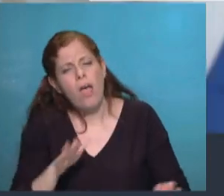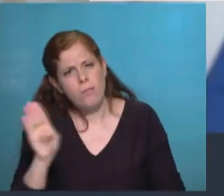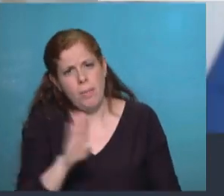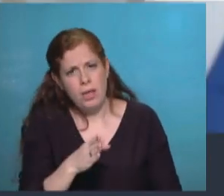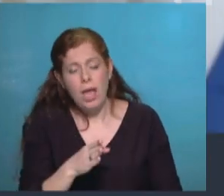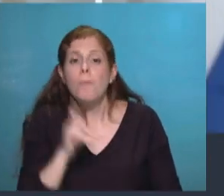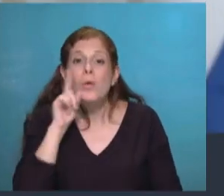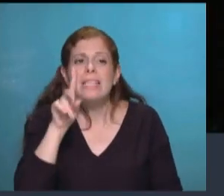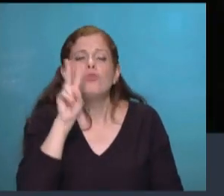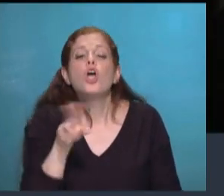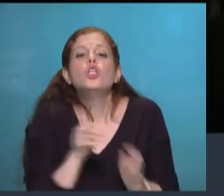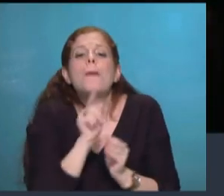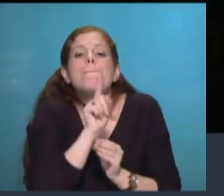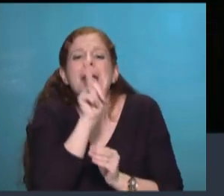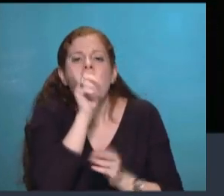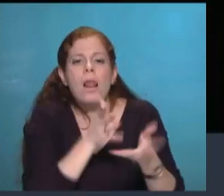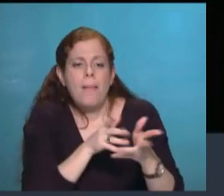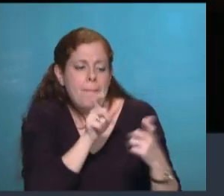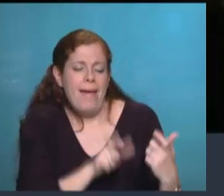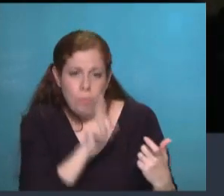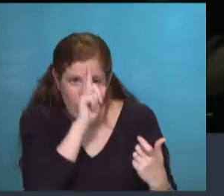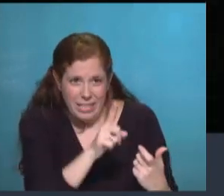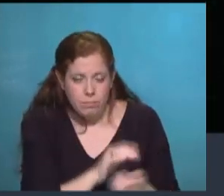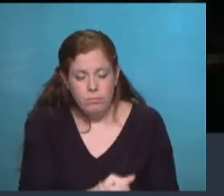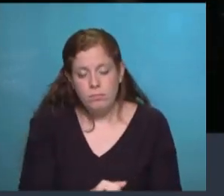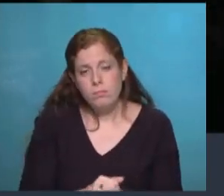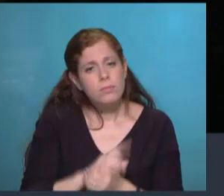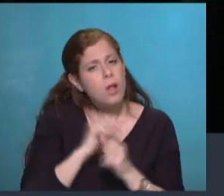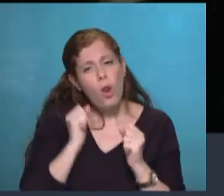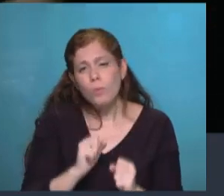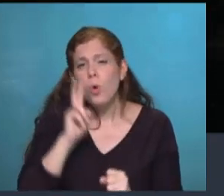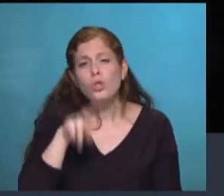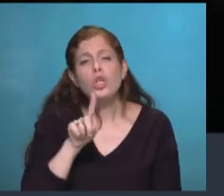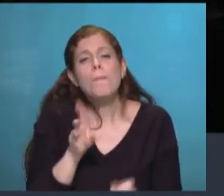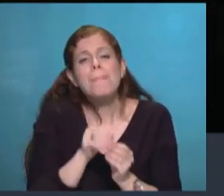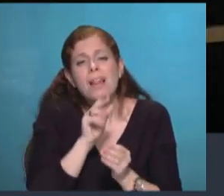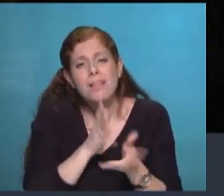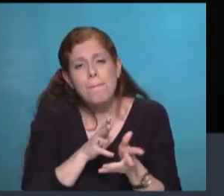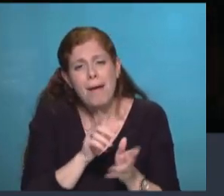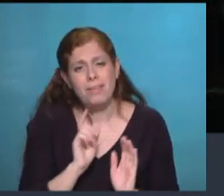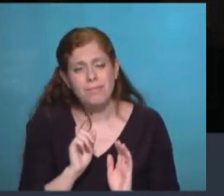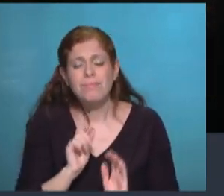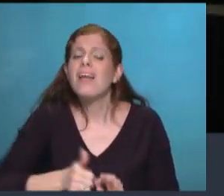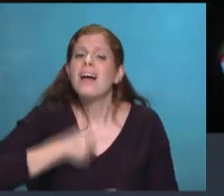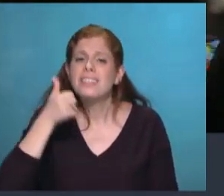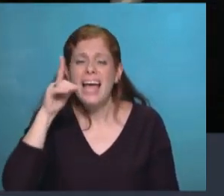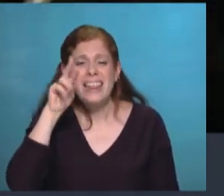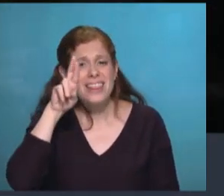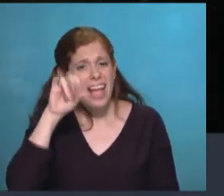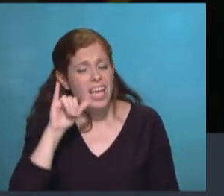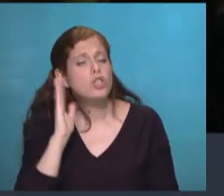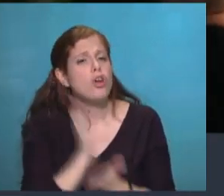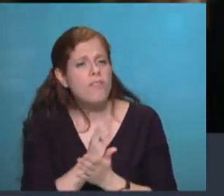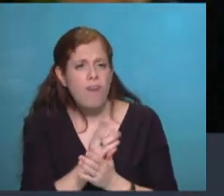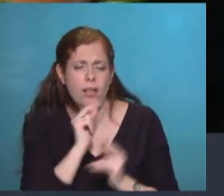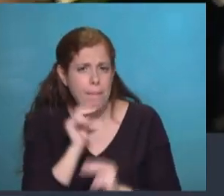מי לדבר. אבל לא בטוח שיש עם מי לדבר. השר אריה דרי, שכבר התבטא בעבר נגד לפיד, חוזר